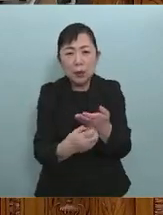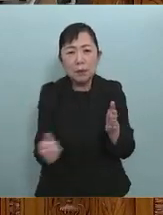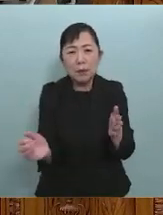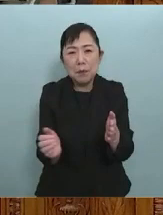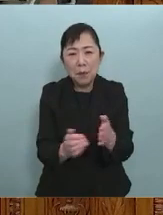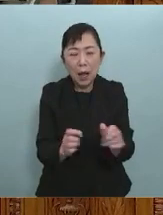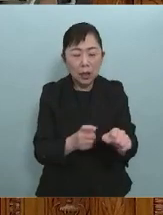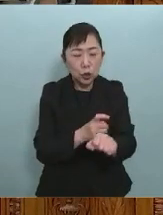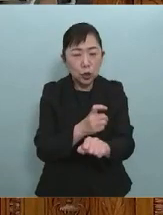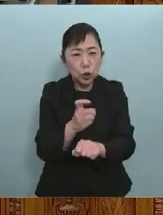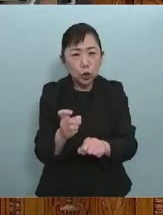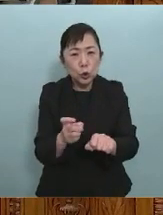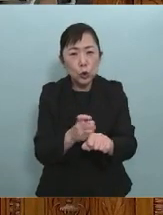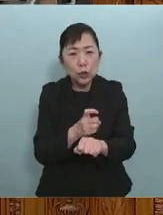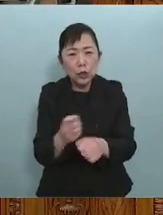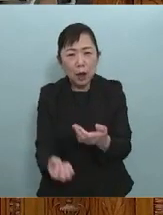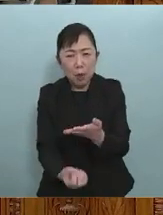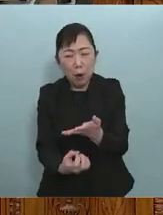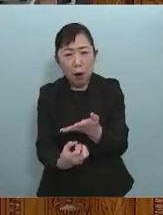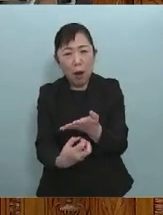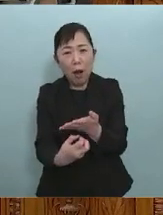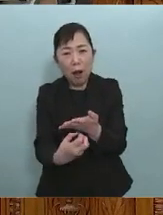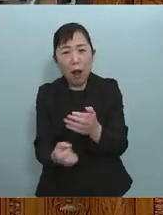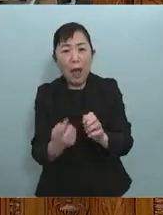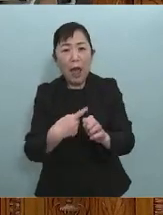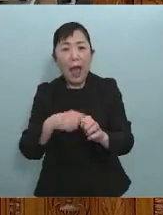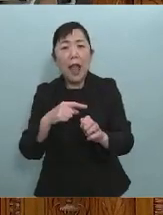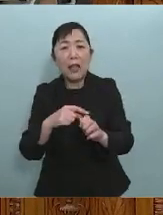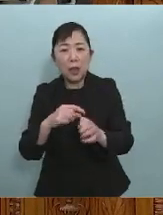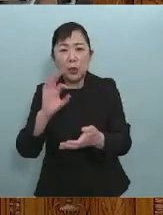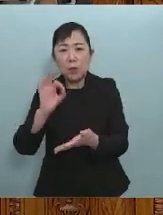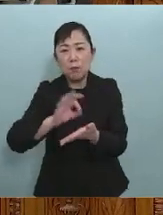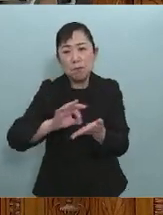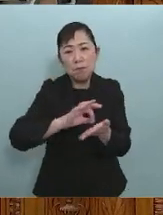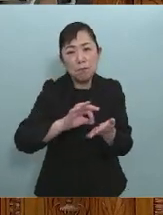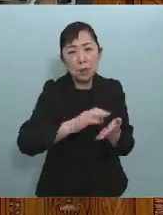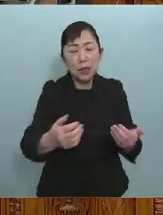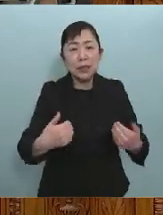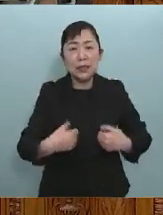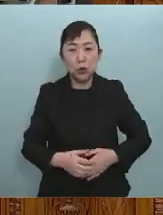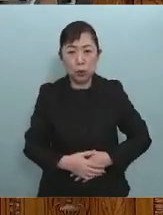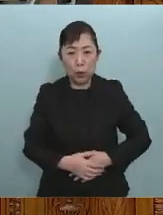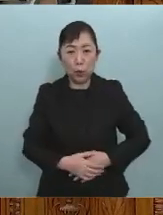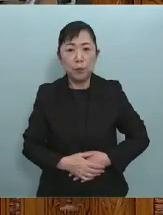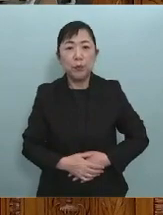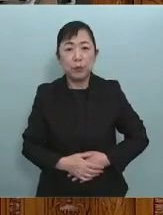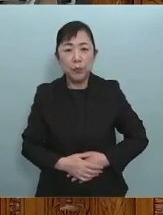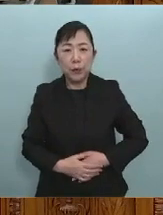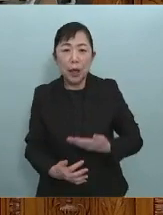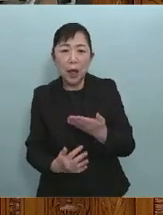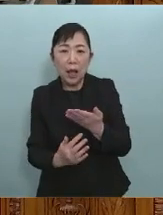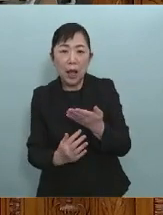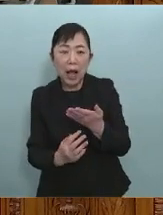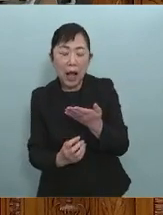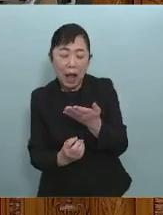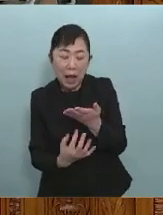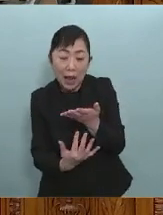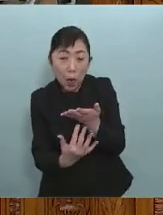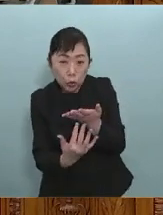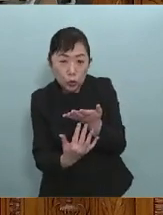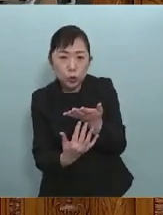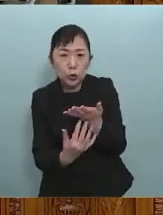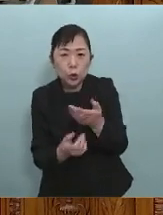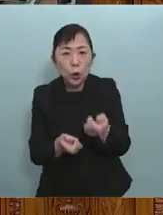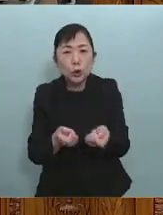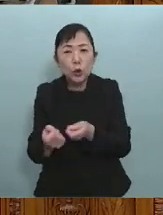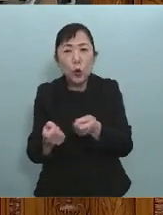長時間の強い火力などエネルギーコストがかかります当然火力の性や豚骨